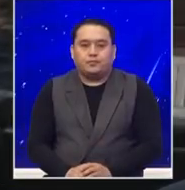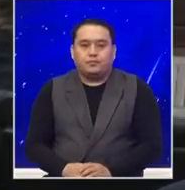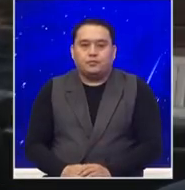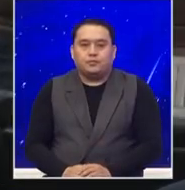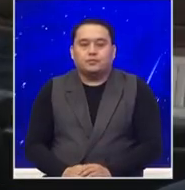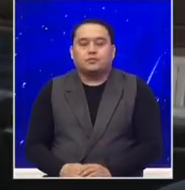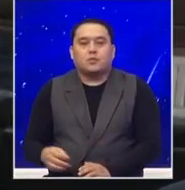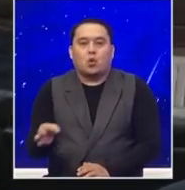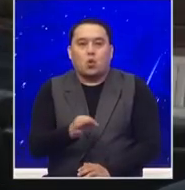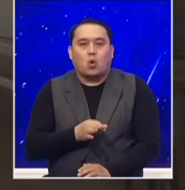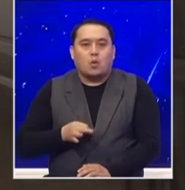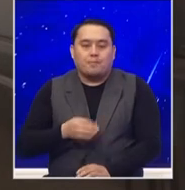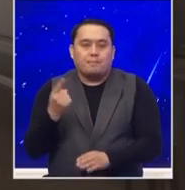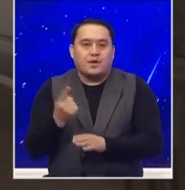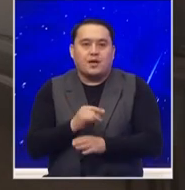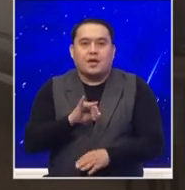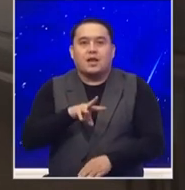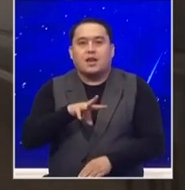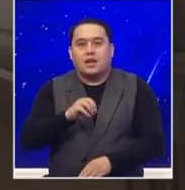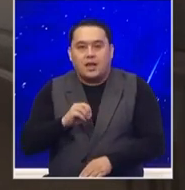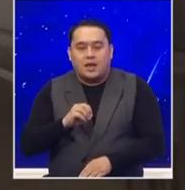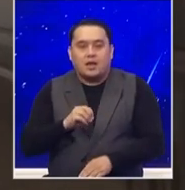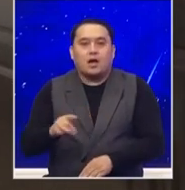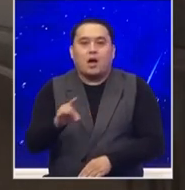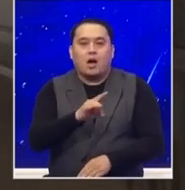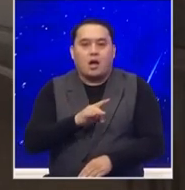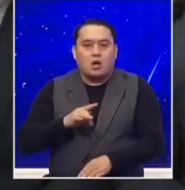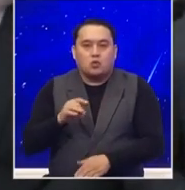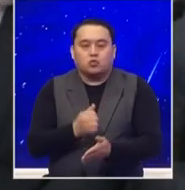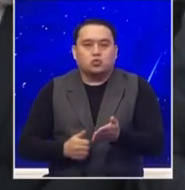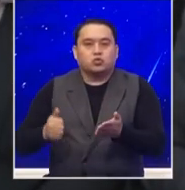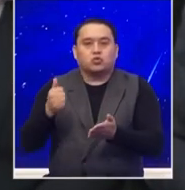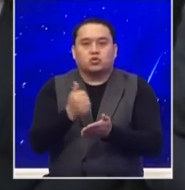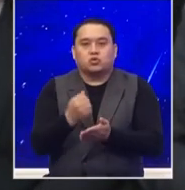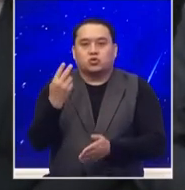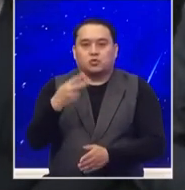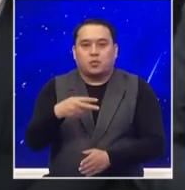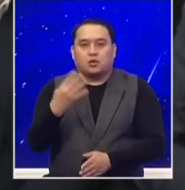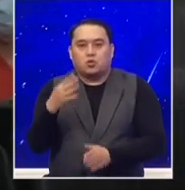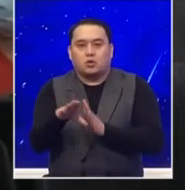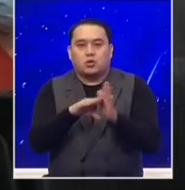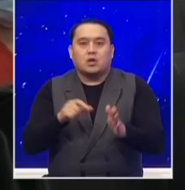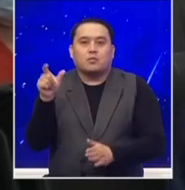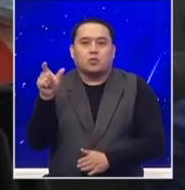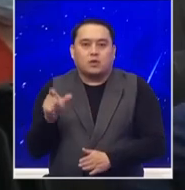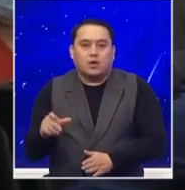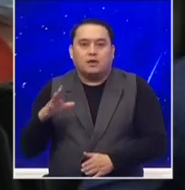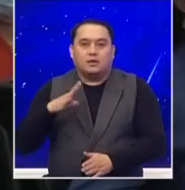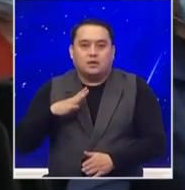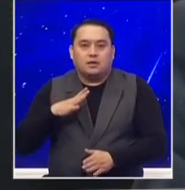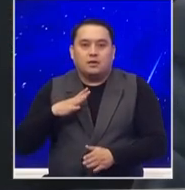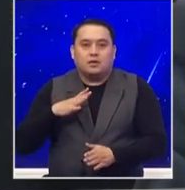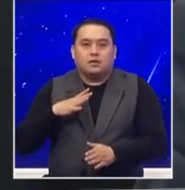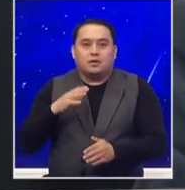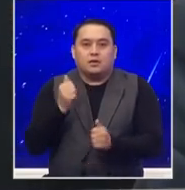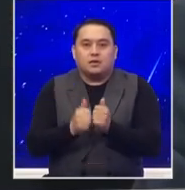Облыстық мәслихат хатшысы алдымен Іледегі аудандық мәслихатқа сайланған 24 депутатпен танысып жұмыстарына сәттілік тіледі.